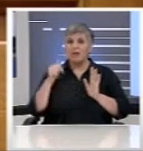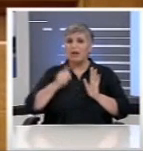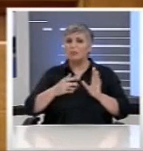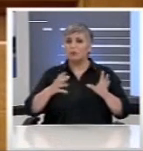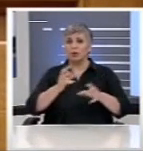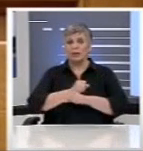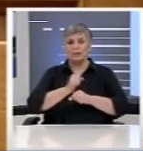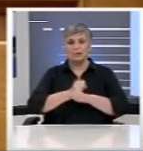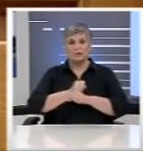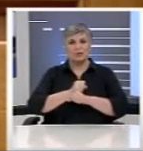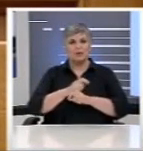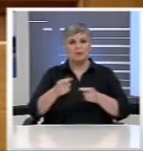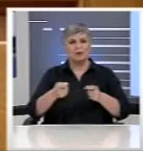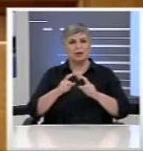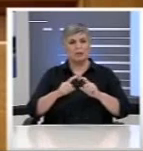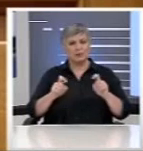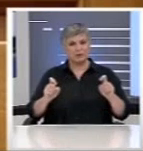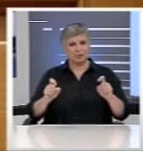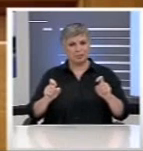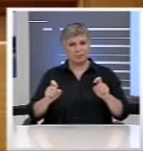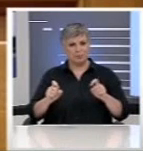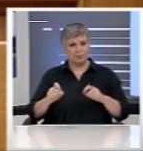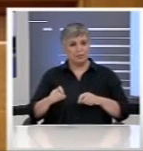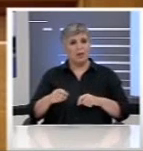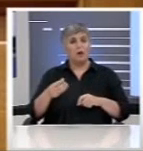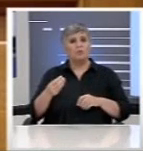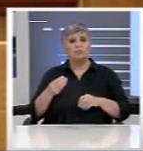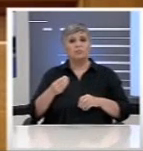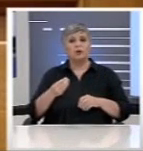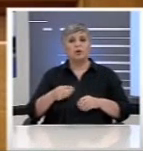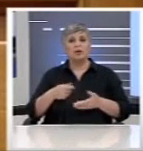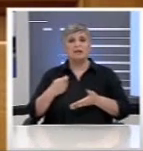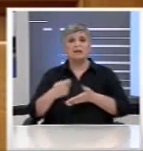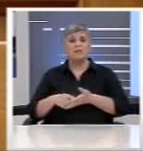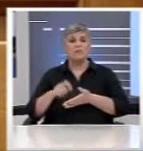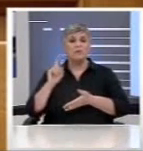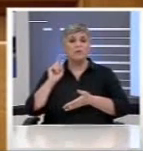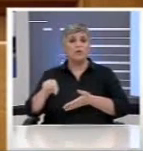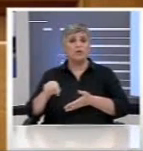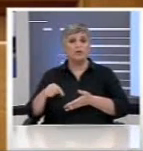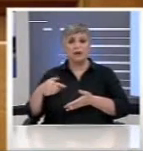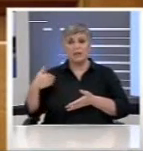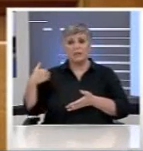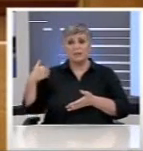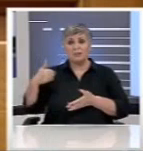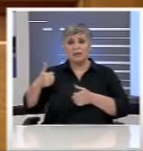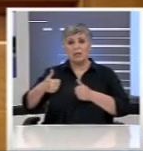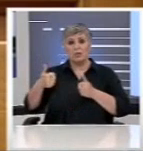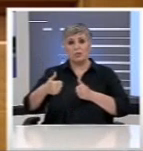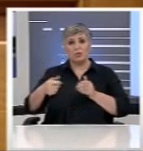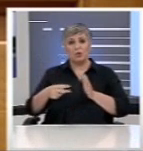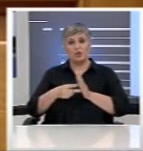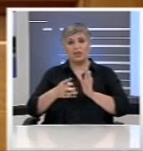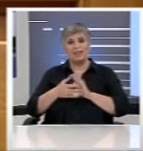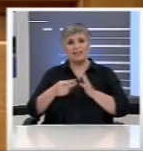καταφέραμε και οδηγήσαμε πολλούς φορολογουμένους μέχρι τις 9 Ιουνίου του 2017 να